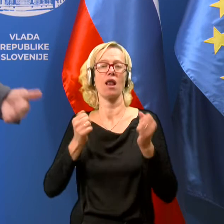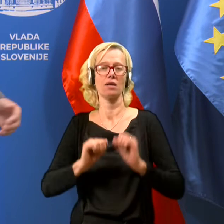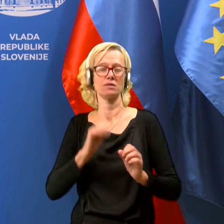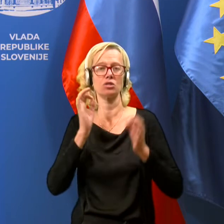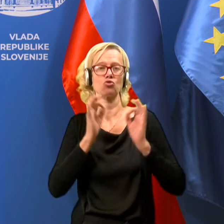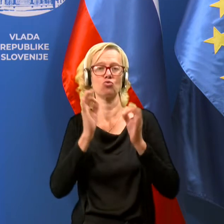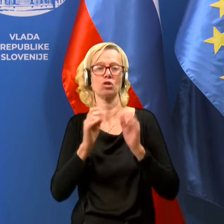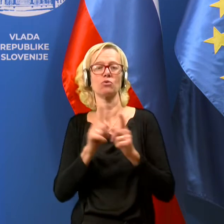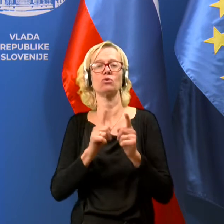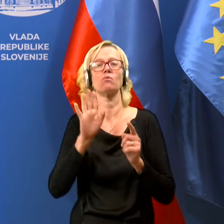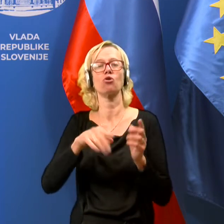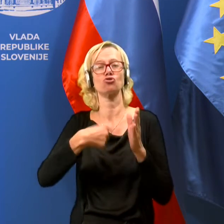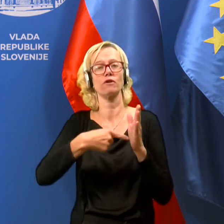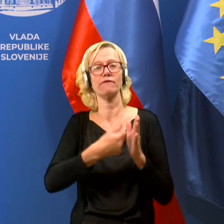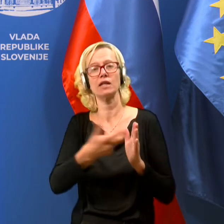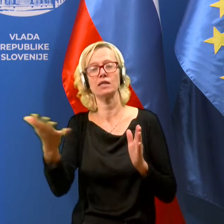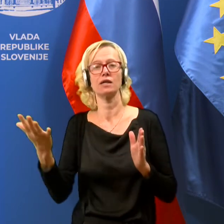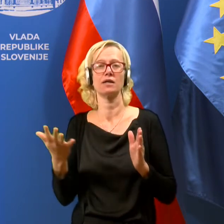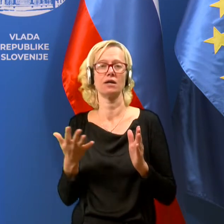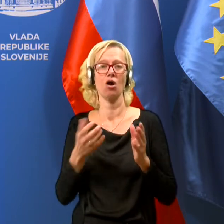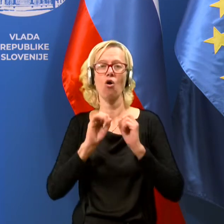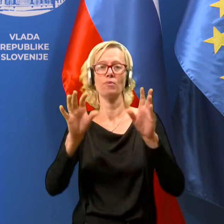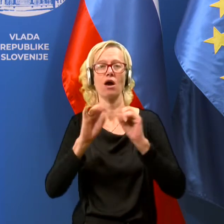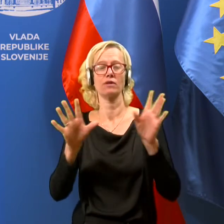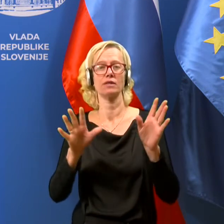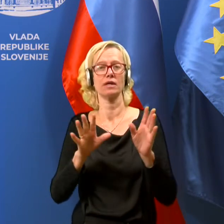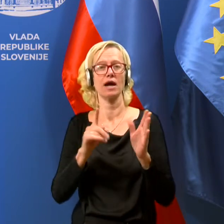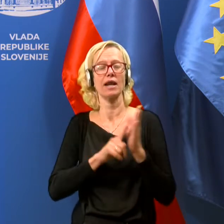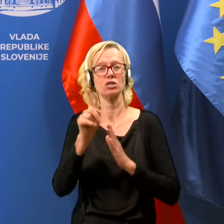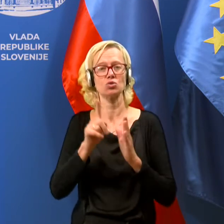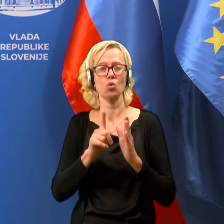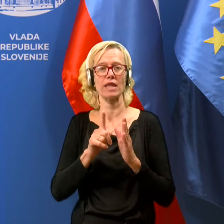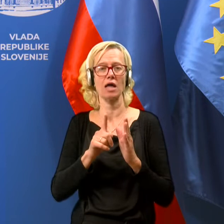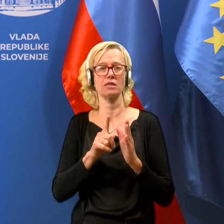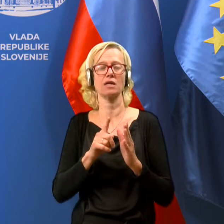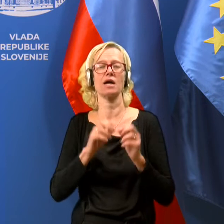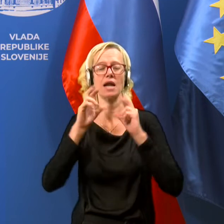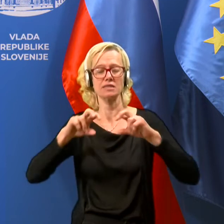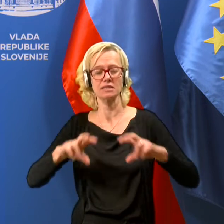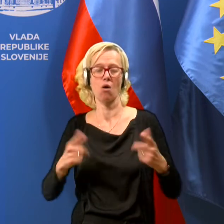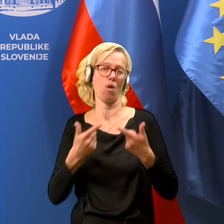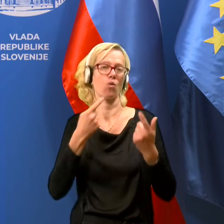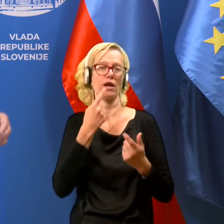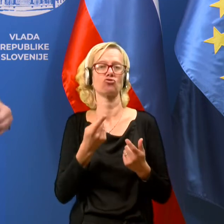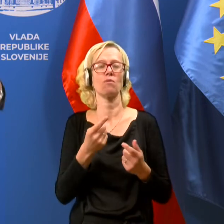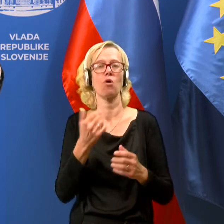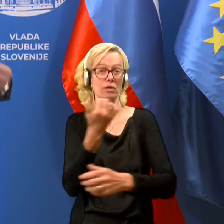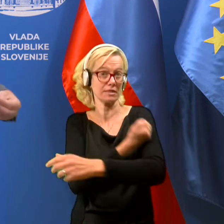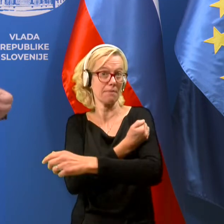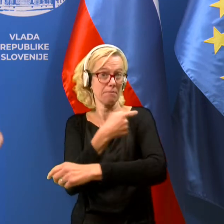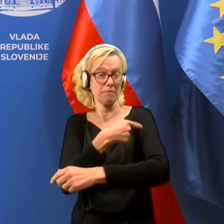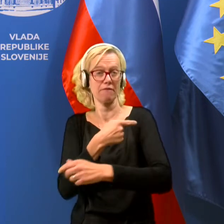izkušnjah, pa tudi po številnih objavljenih rezultatih raziskav, lahko rečemo, da s cepivom